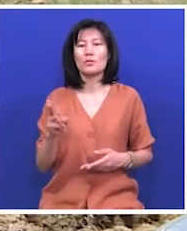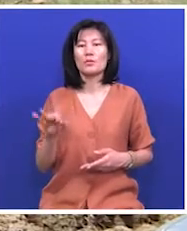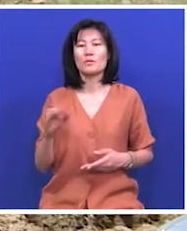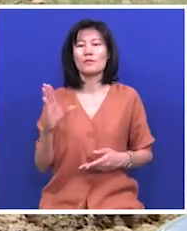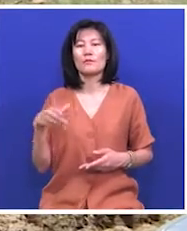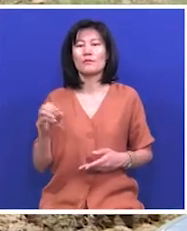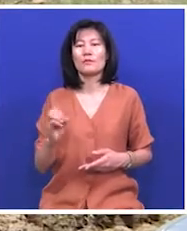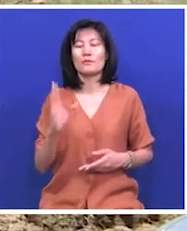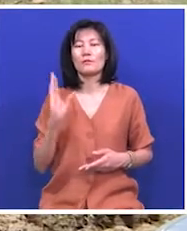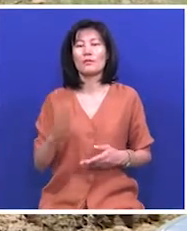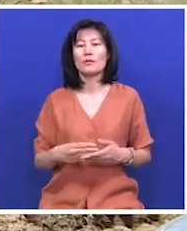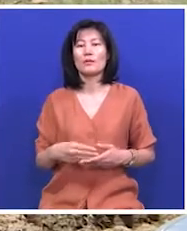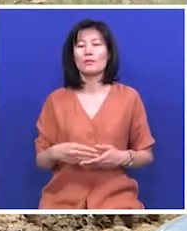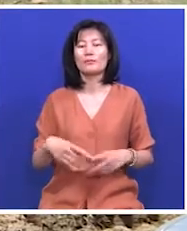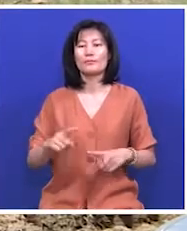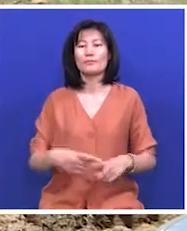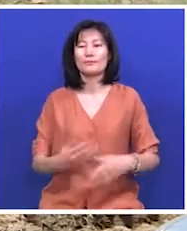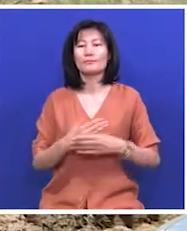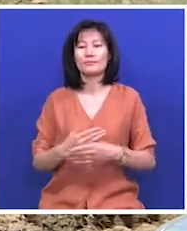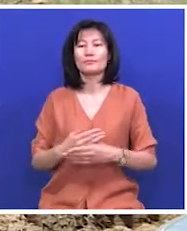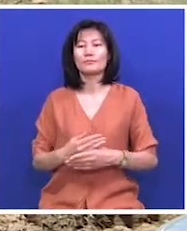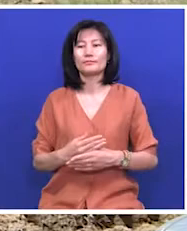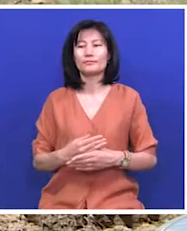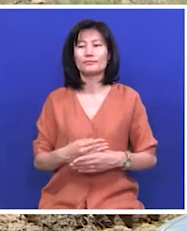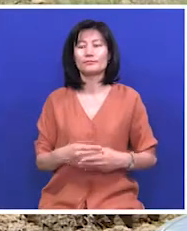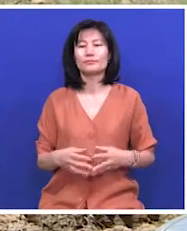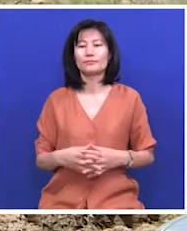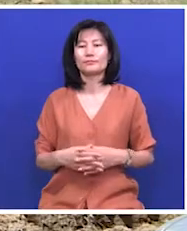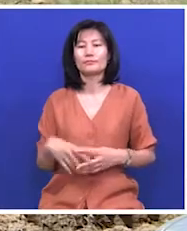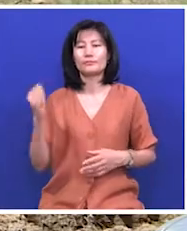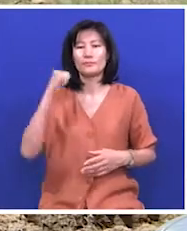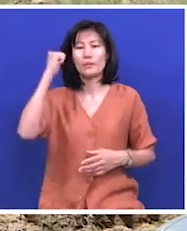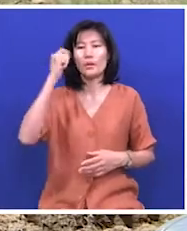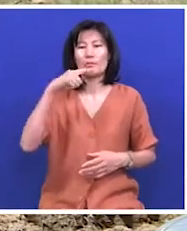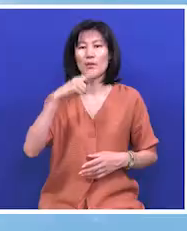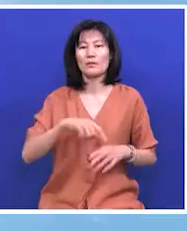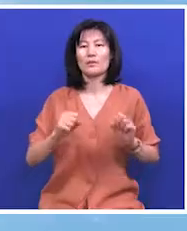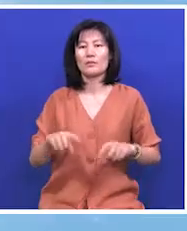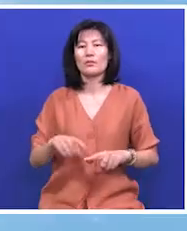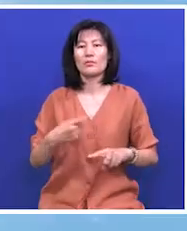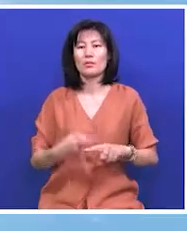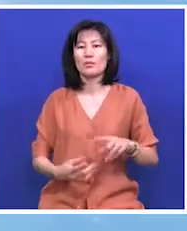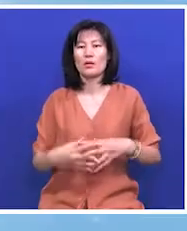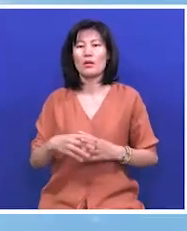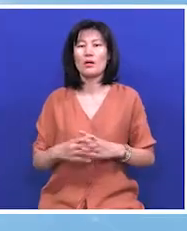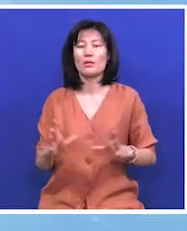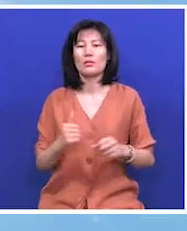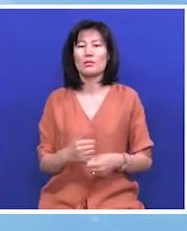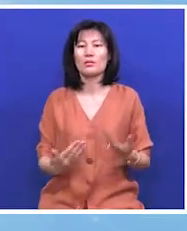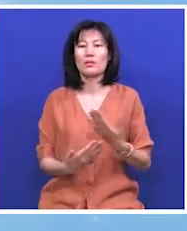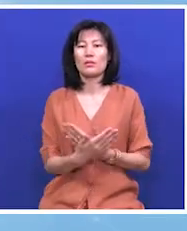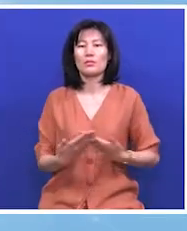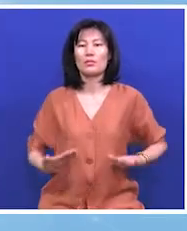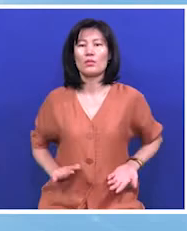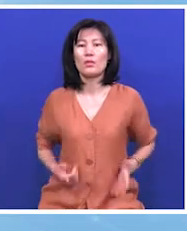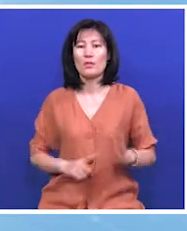шүкеевке сол осы жәрдем берген адамдарға мың рахмет алғысымды айтамын осылайша ауыл халқы